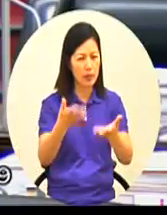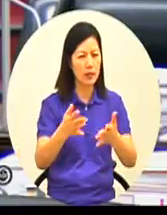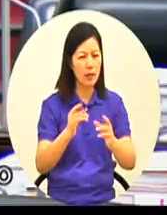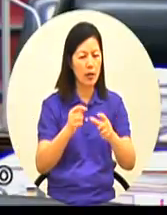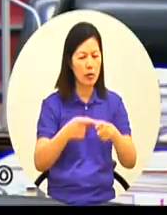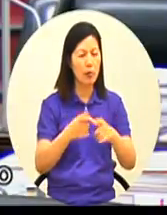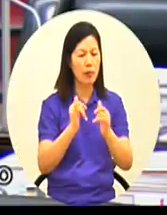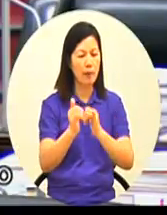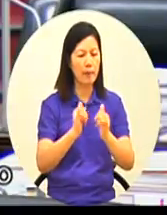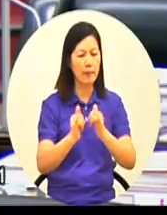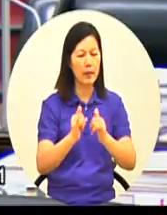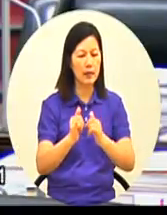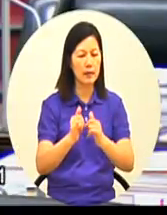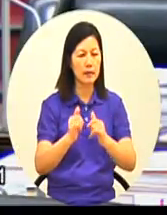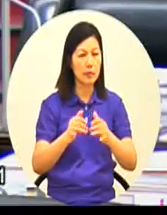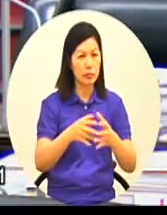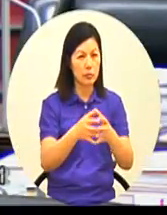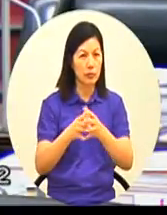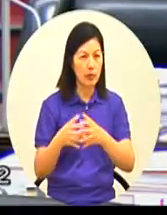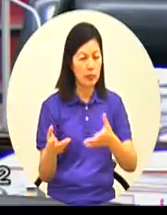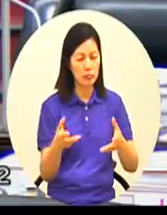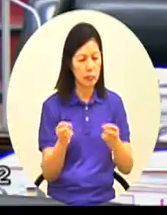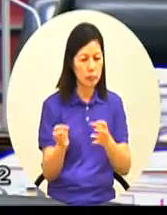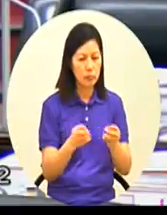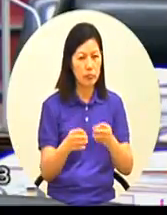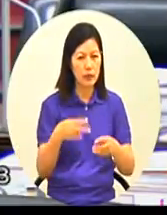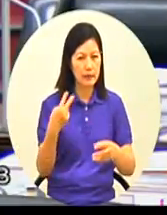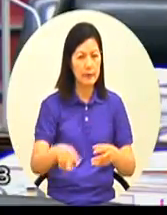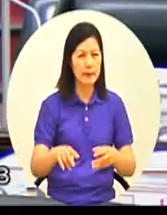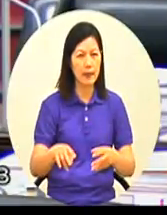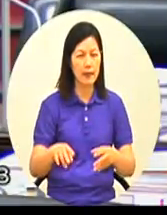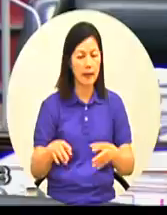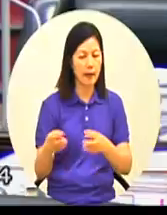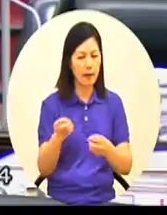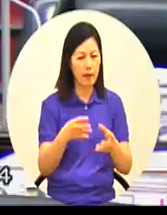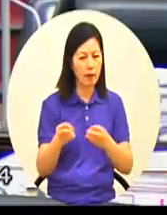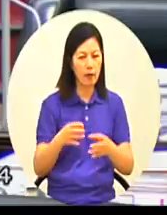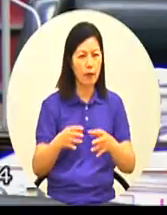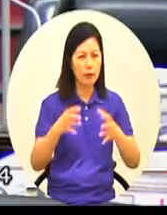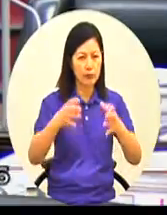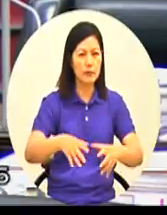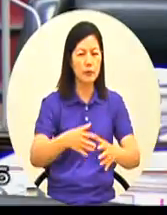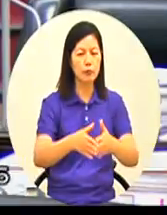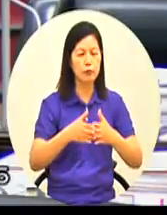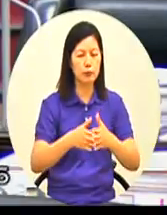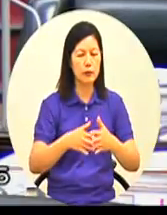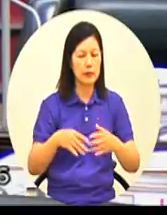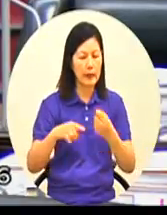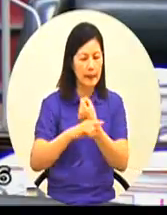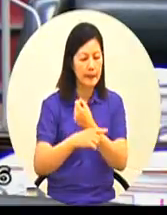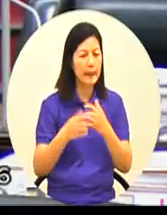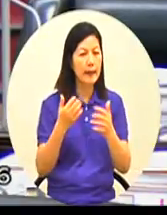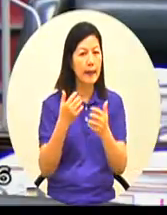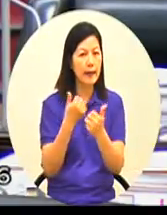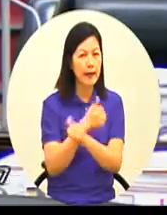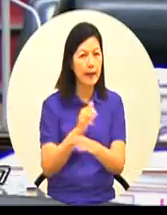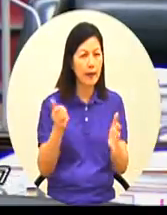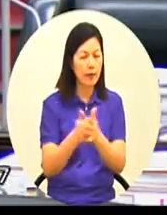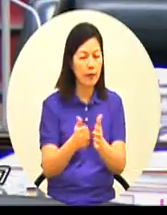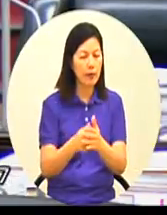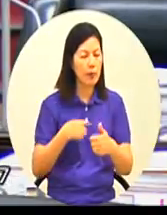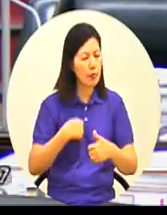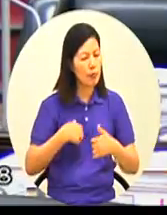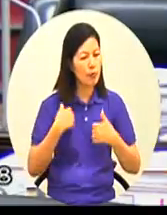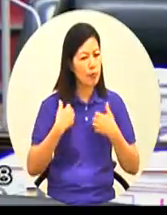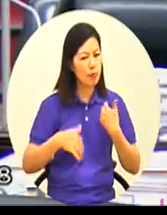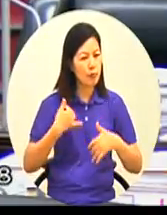话的一个方式，甚至建造一个平台。所以其实研讨会那一次主委你召开的时候，我也很高兴的去，我